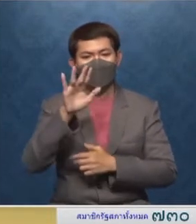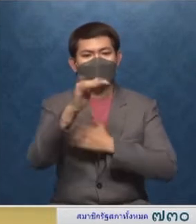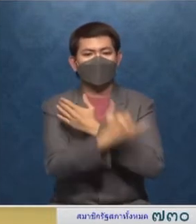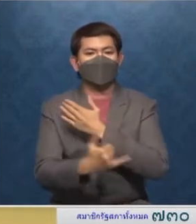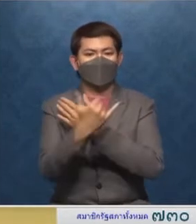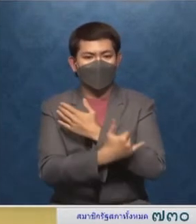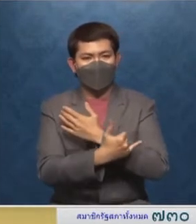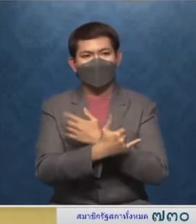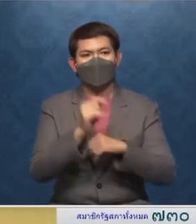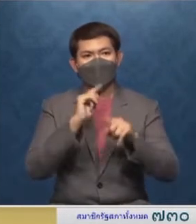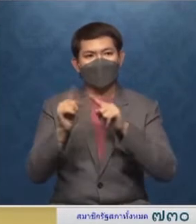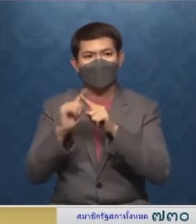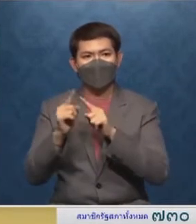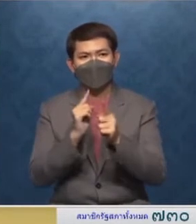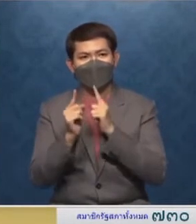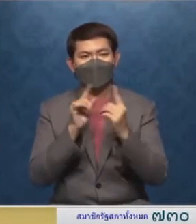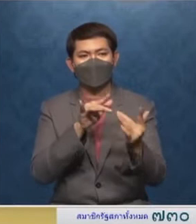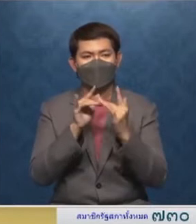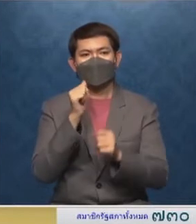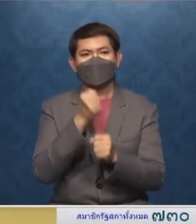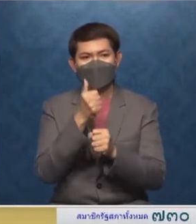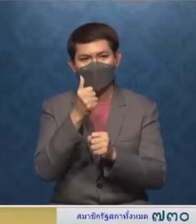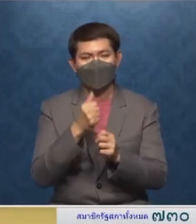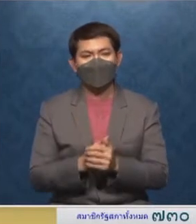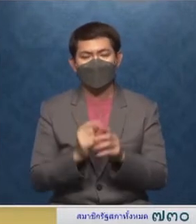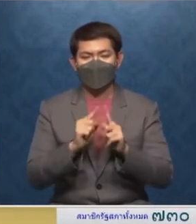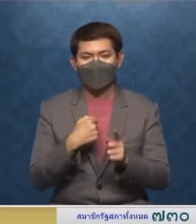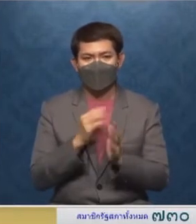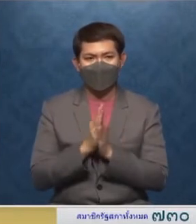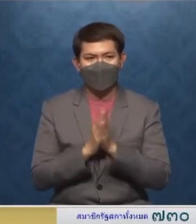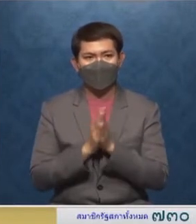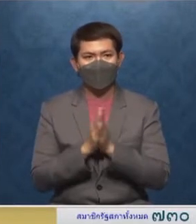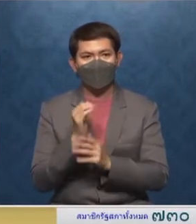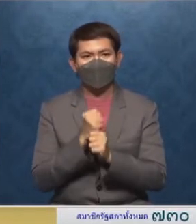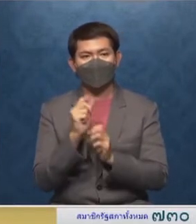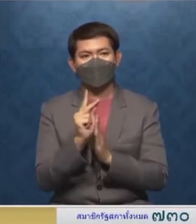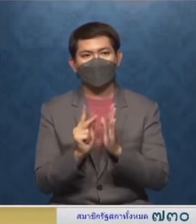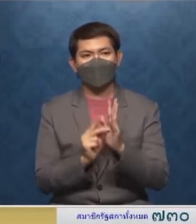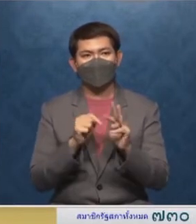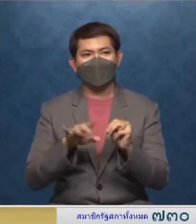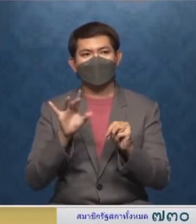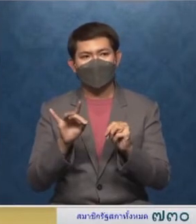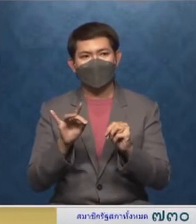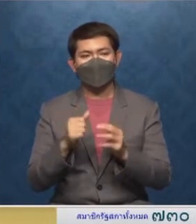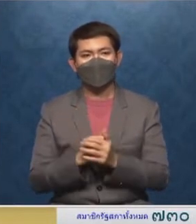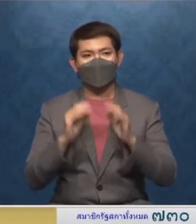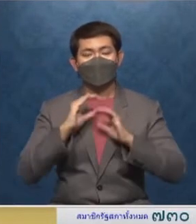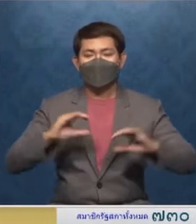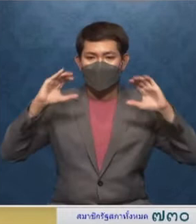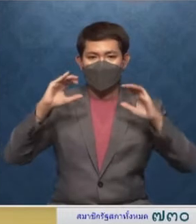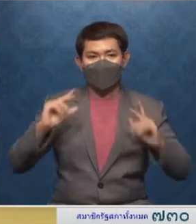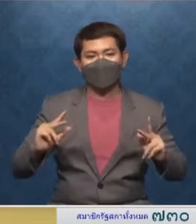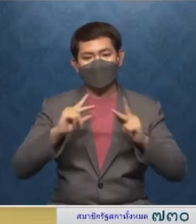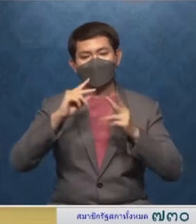ที่สามารถเจรจาต่อรองได้ก็ผมก็ถือว่าเป็นความท้าทายของมาตรา8เนี่ยก็รัฐบาลหรือกระทรวงศึ